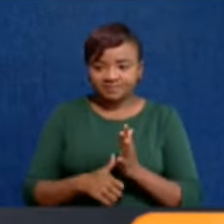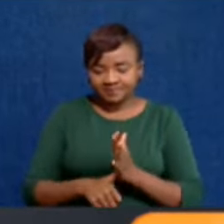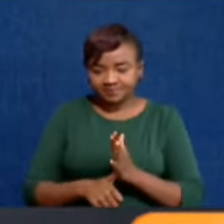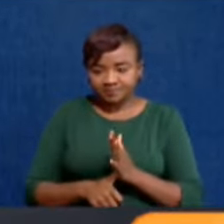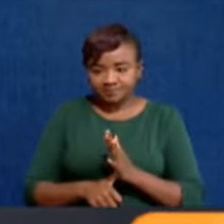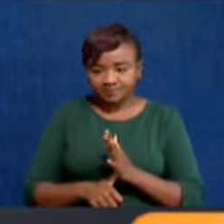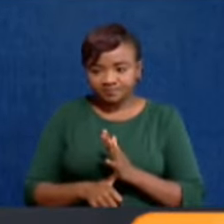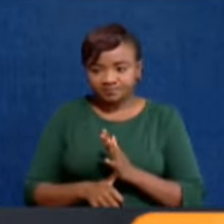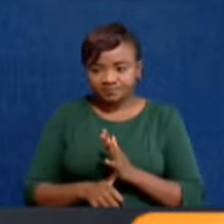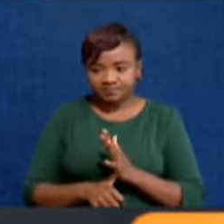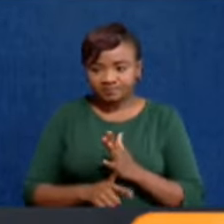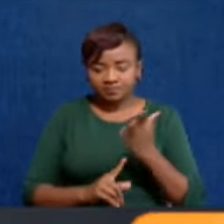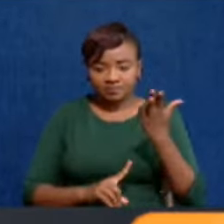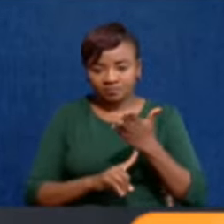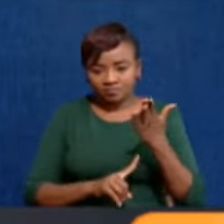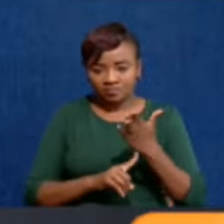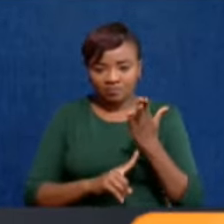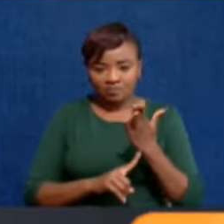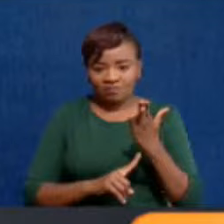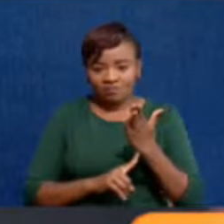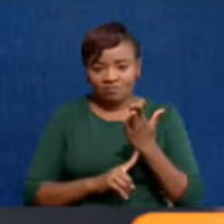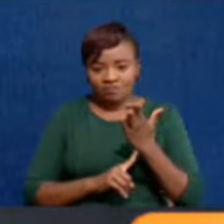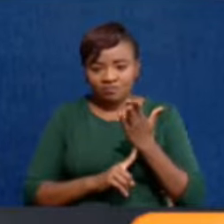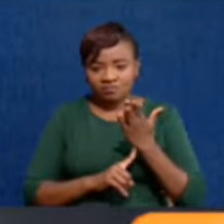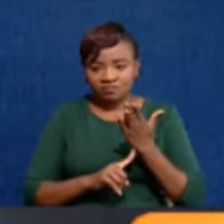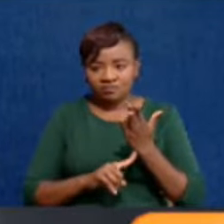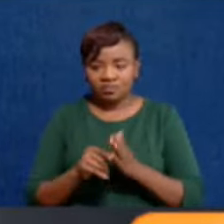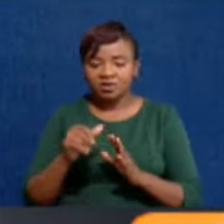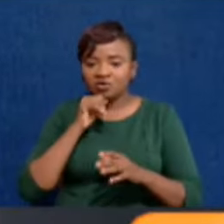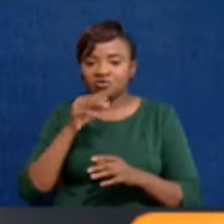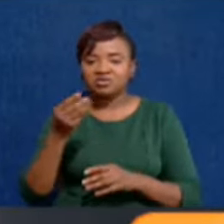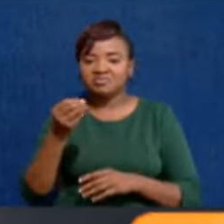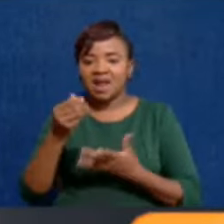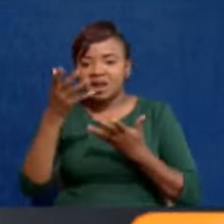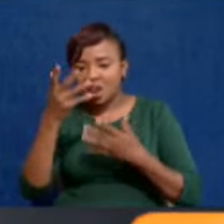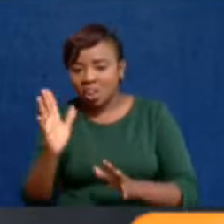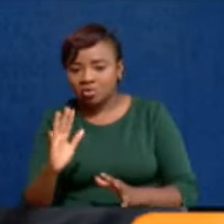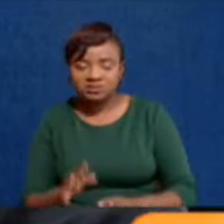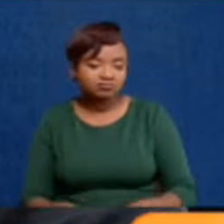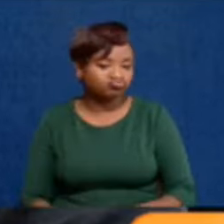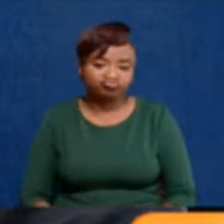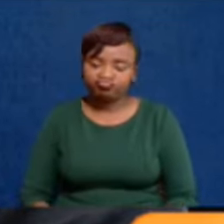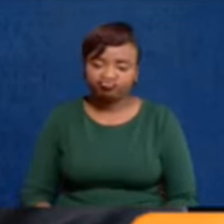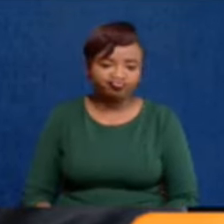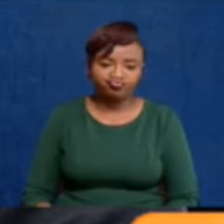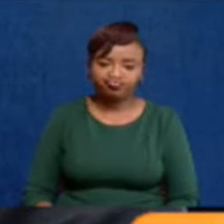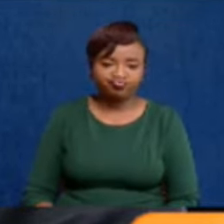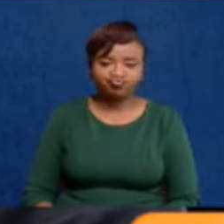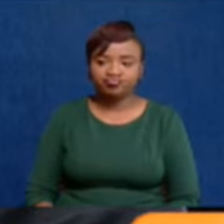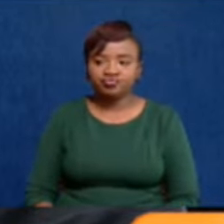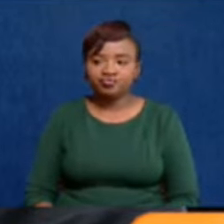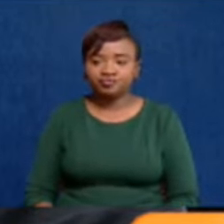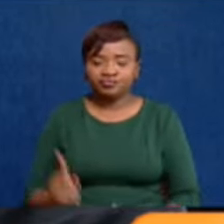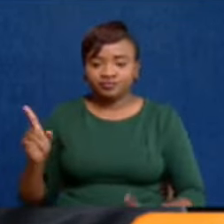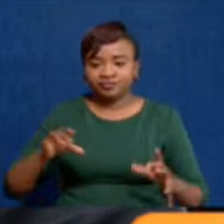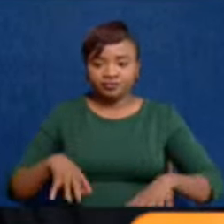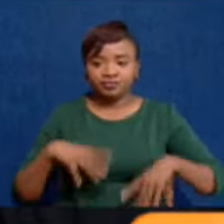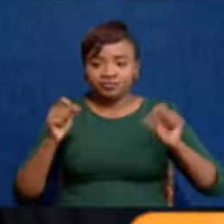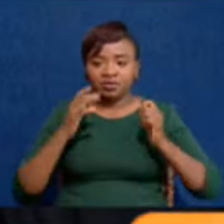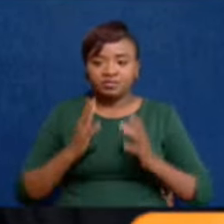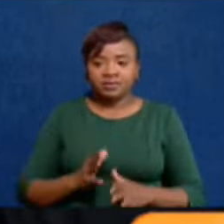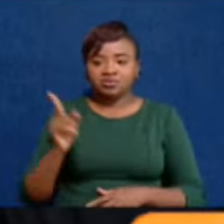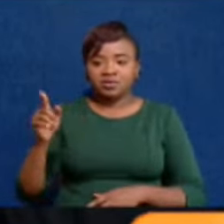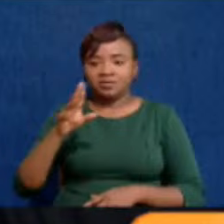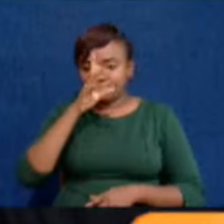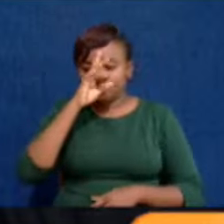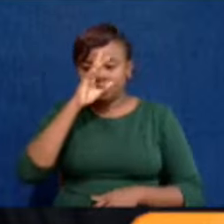the technology. It's not about the funds being not available. Mwenyekiti wa chama hicho cha ushirika cha polisi